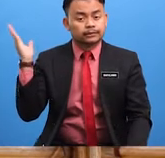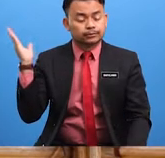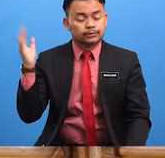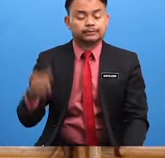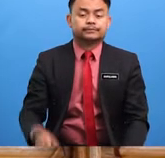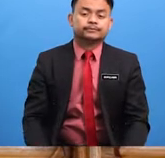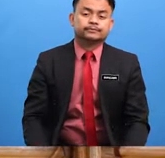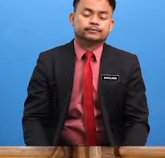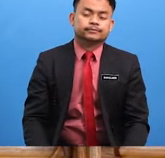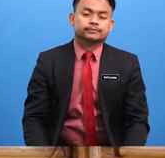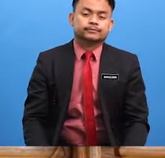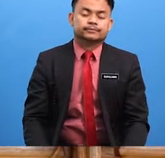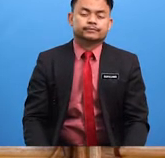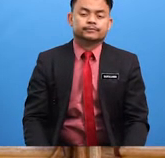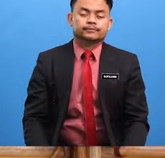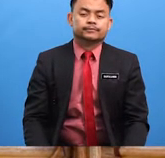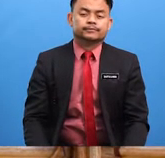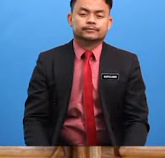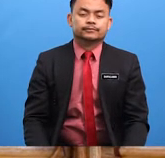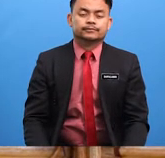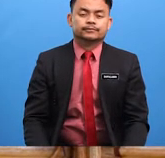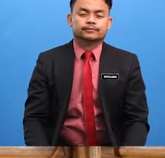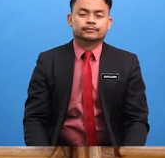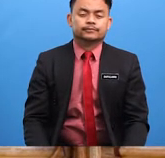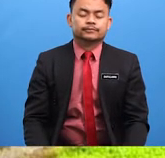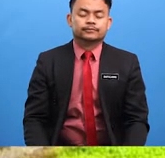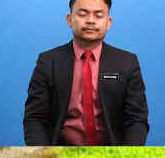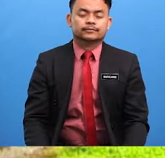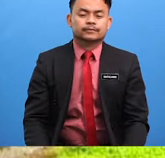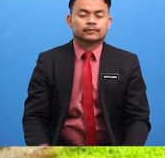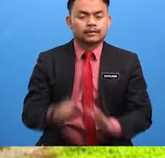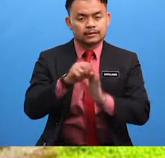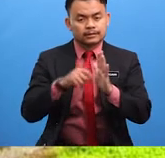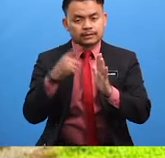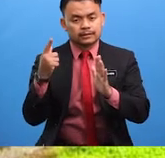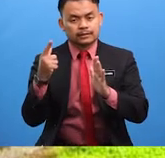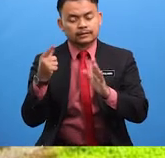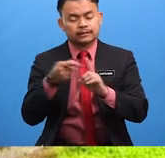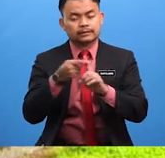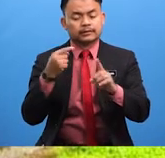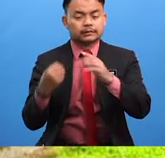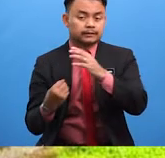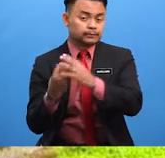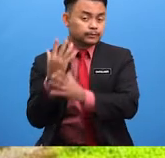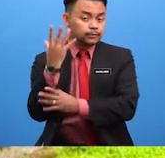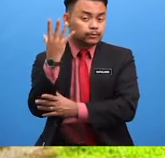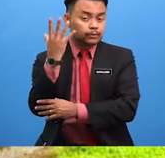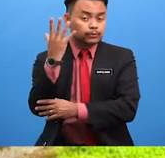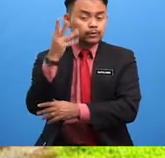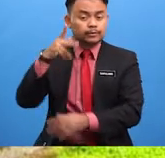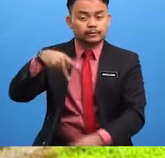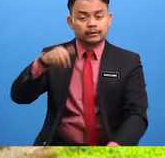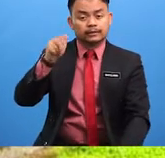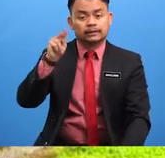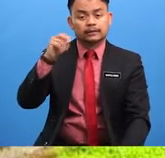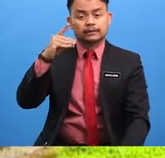dan aneka rupa bentuk yang digunakan sehari-harian. Selain daripada tumbuhan jenis pandanus, bahan asas yang lain yang